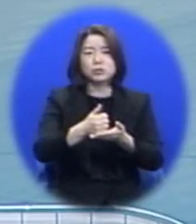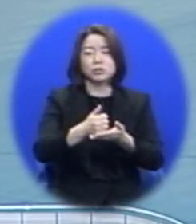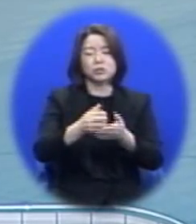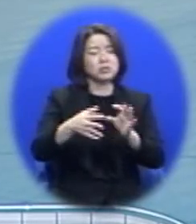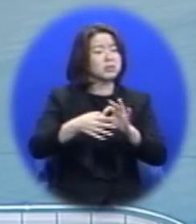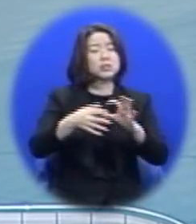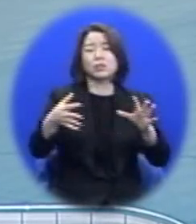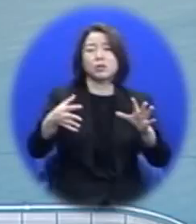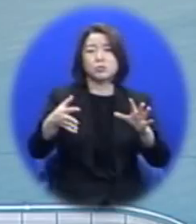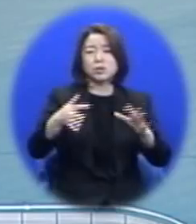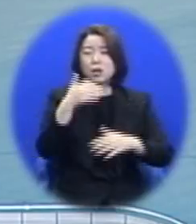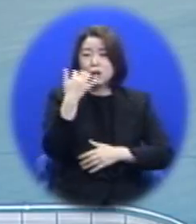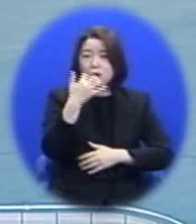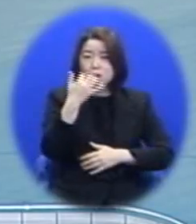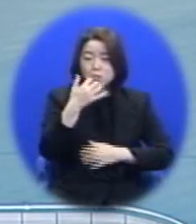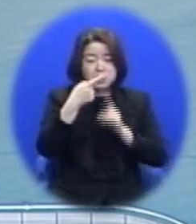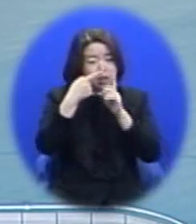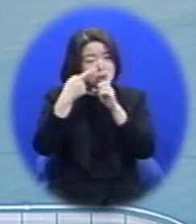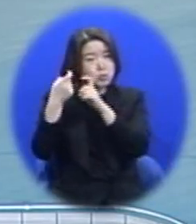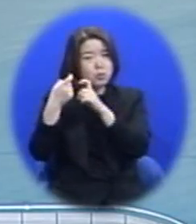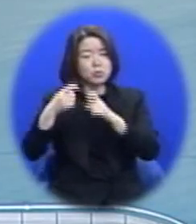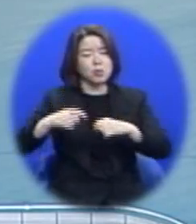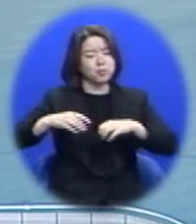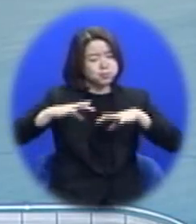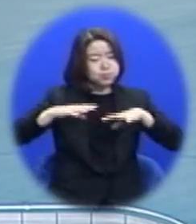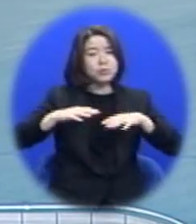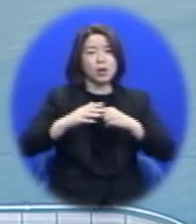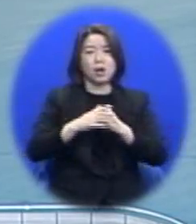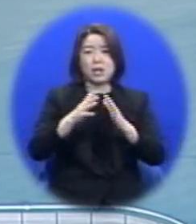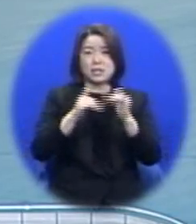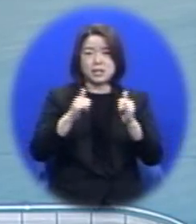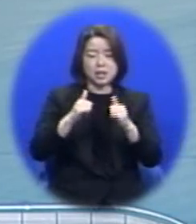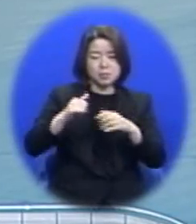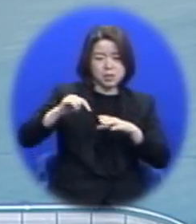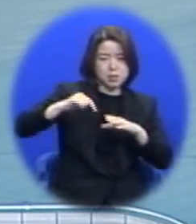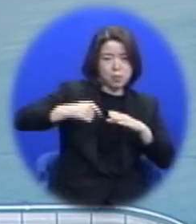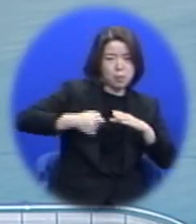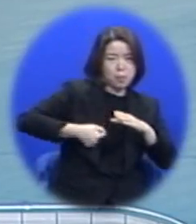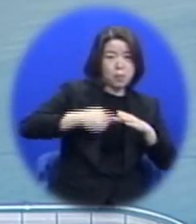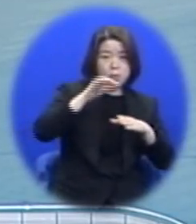상관없어요. 음란의 유혹은 무섭도록 사람들을 파고듭니다.